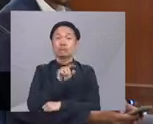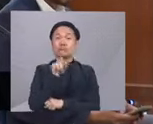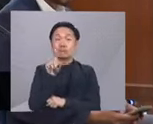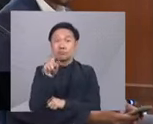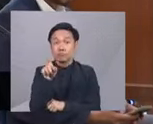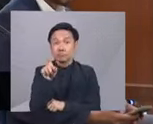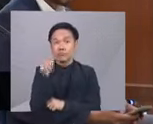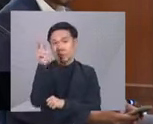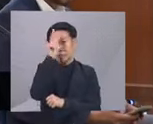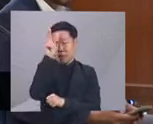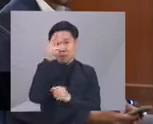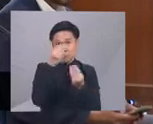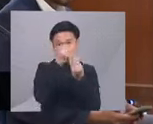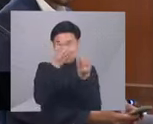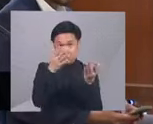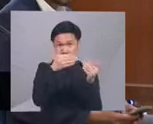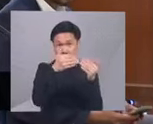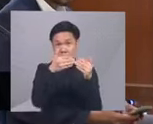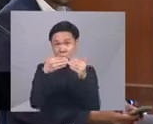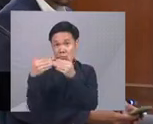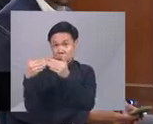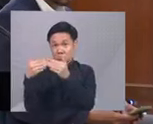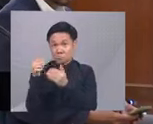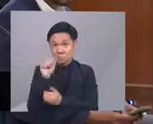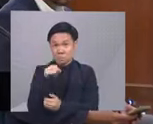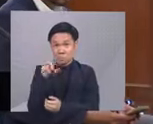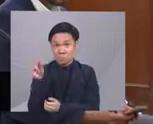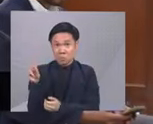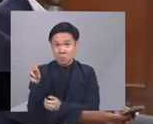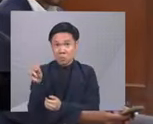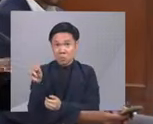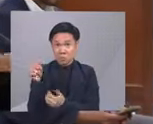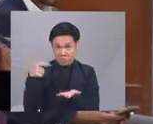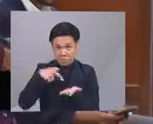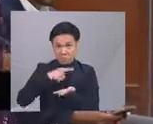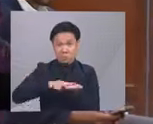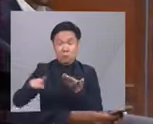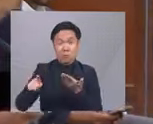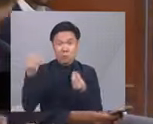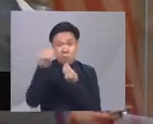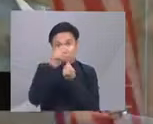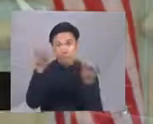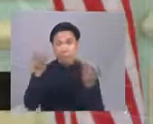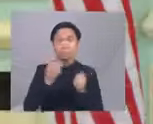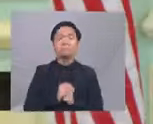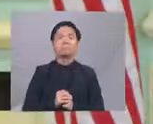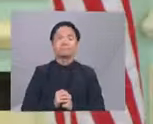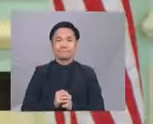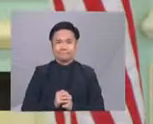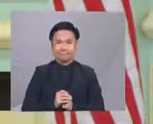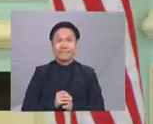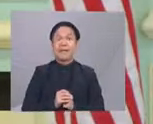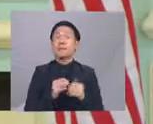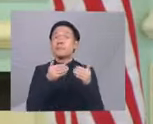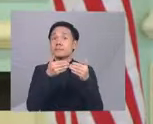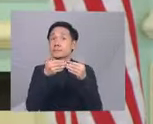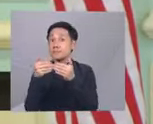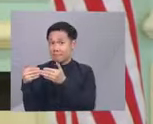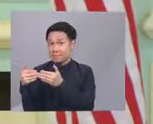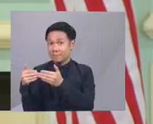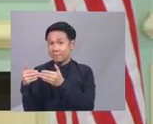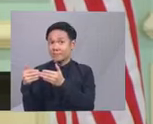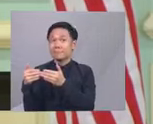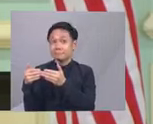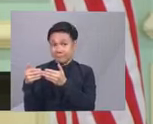mengenai PKPB disambung atau tidak dalam minggu ini? Ya, seperti biasa, setiap kali kita menyambung, kita akan